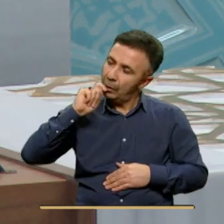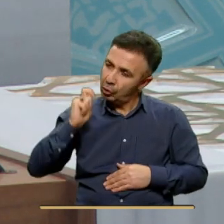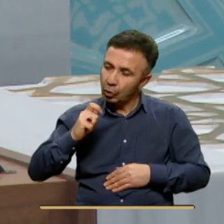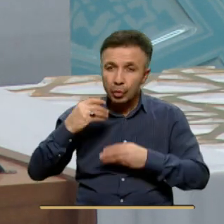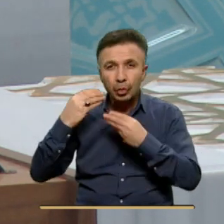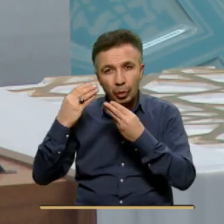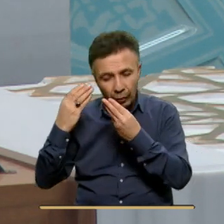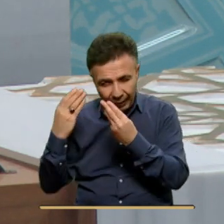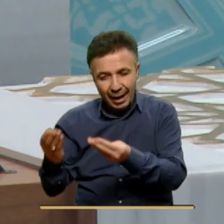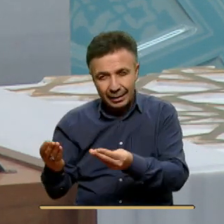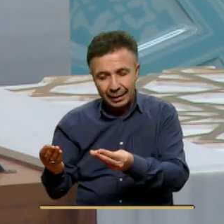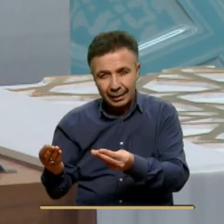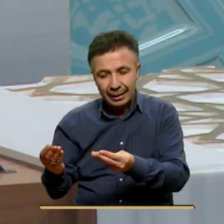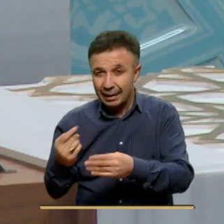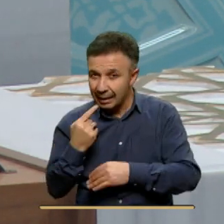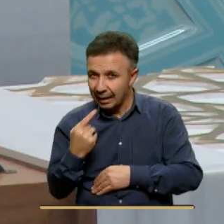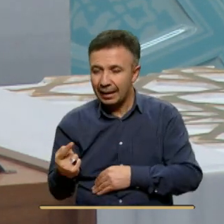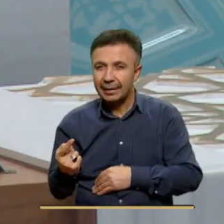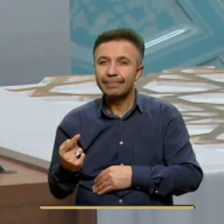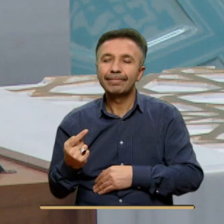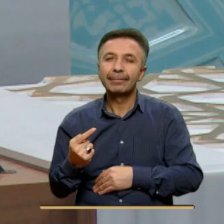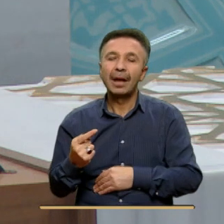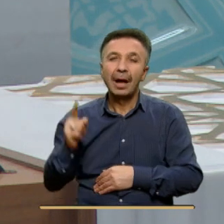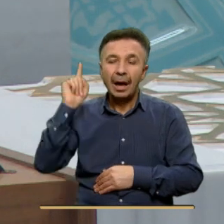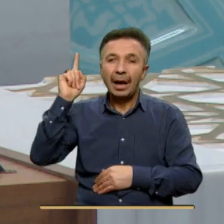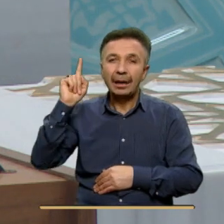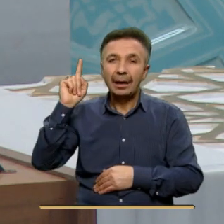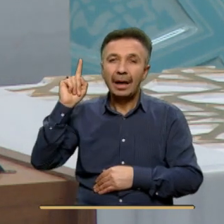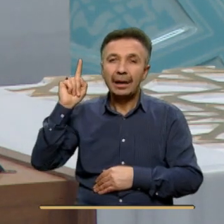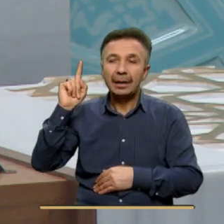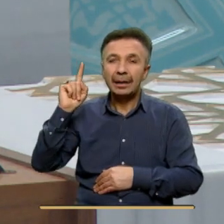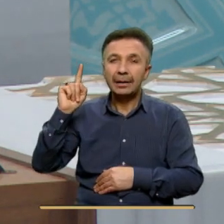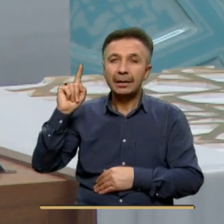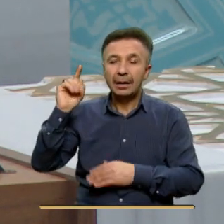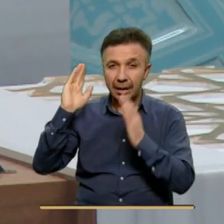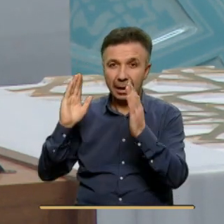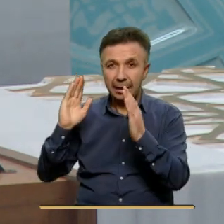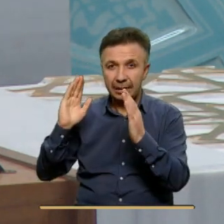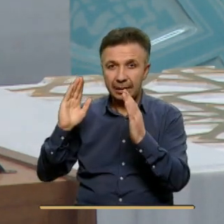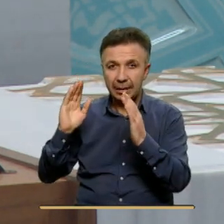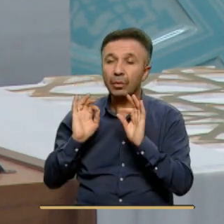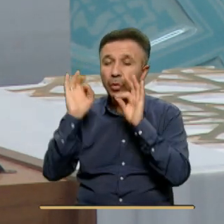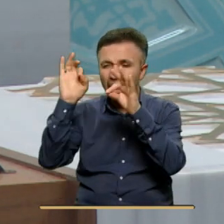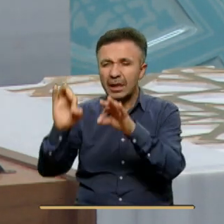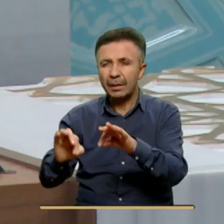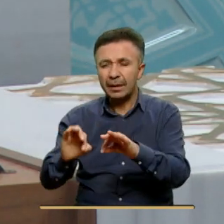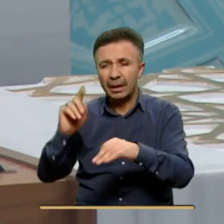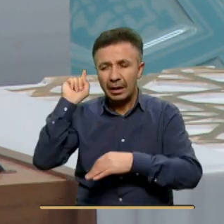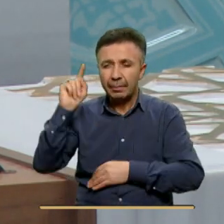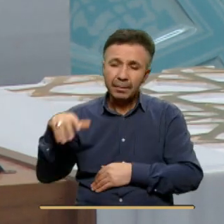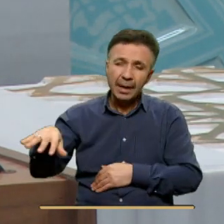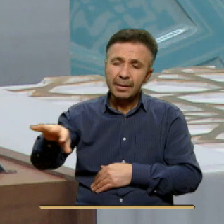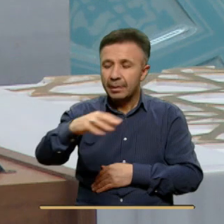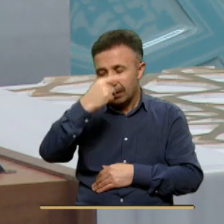gerçekleştirdi. Diyerek onun huzuruna varabilmeyi Rabbim hepinize ve hepimize